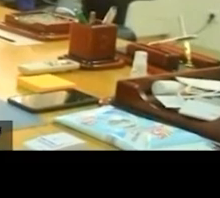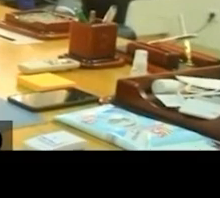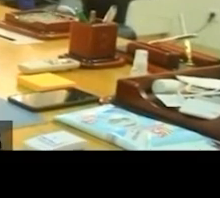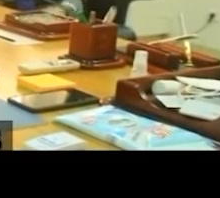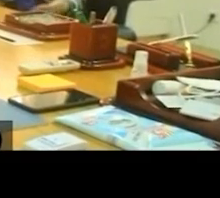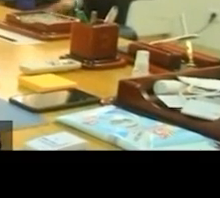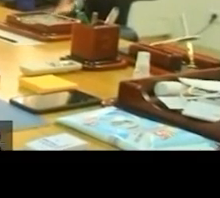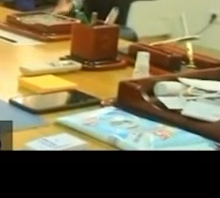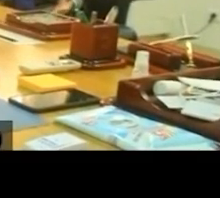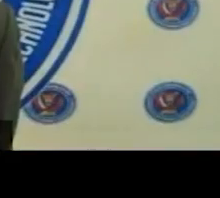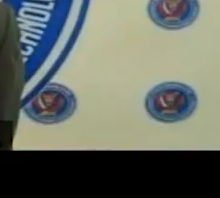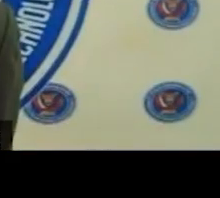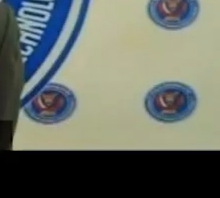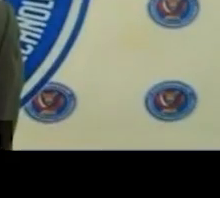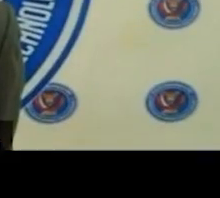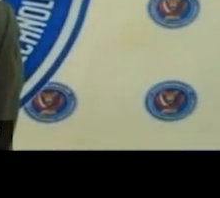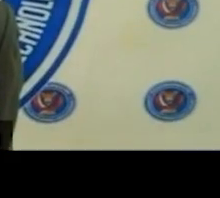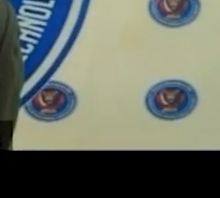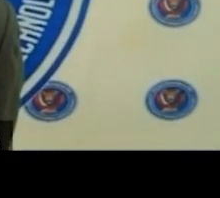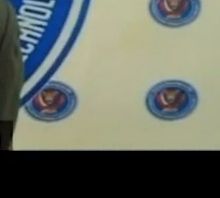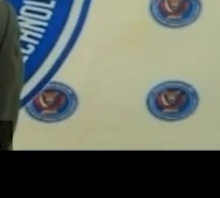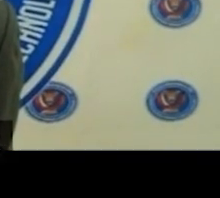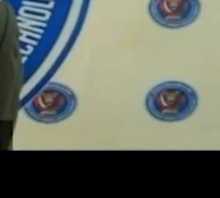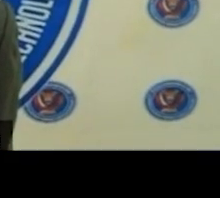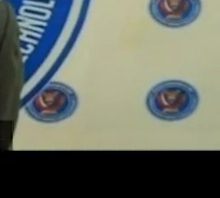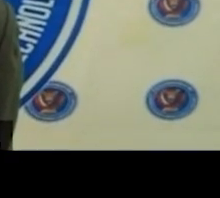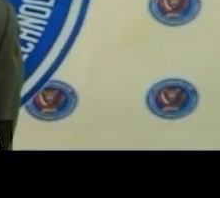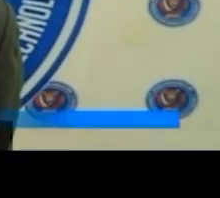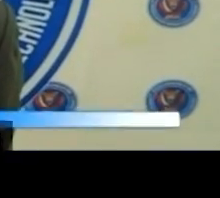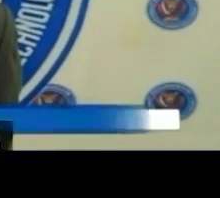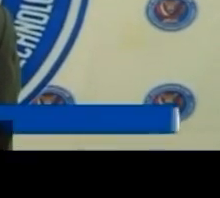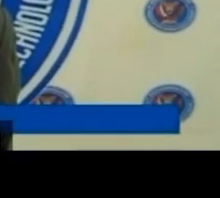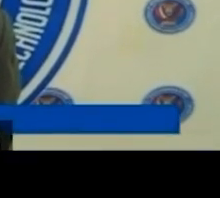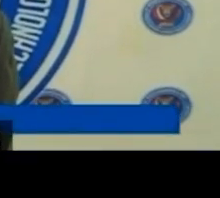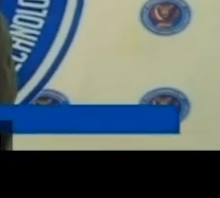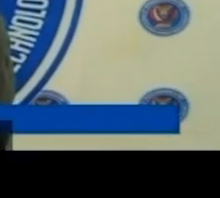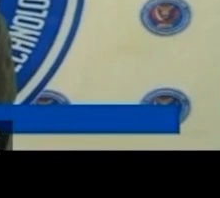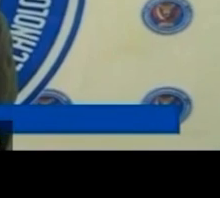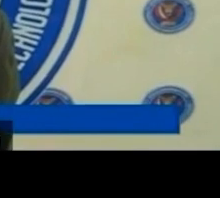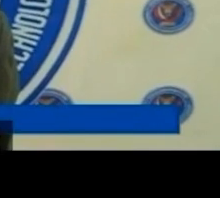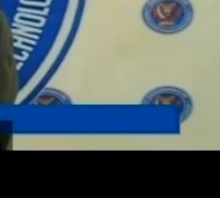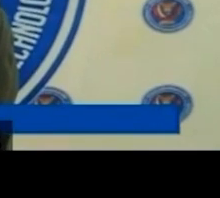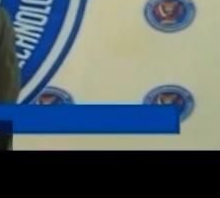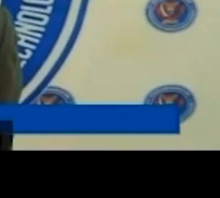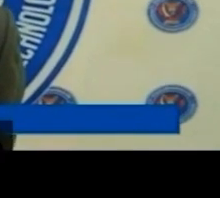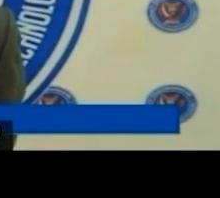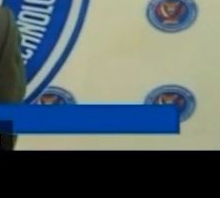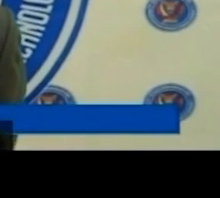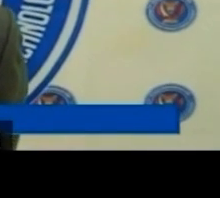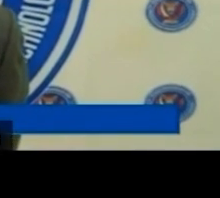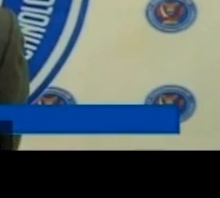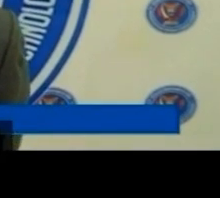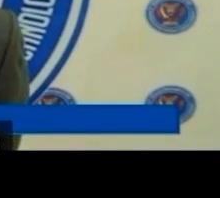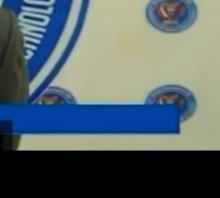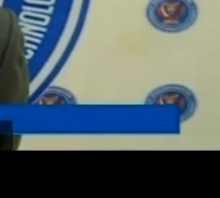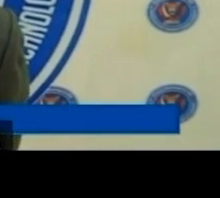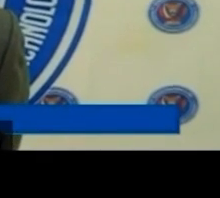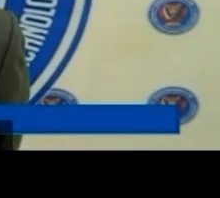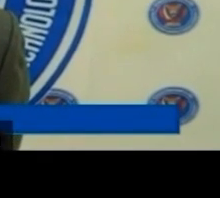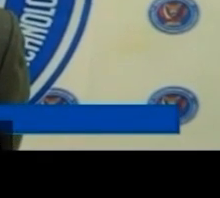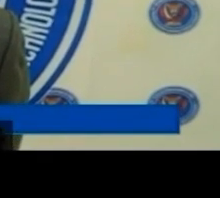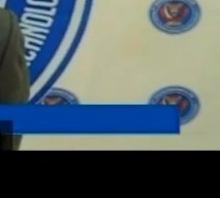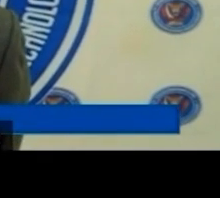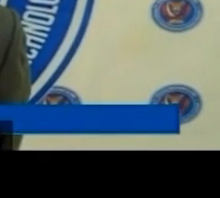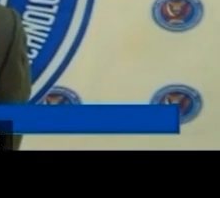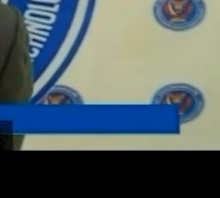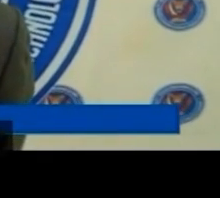entre l'Observatoire volcanique de Goma et l'Institut national de géophysique et volcanologie italienne qui est sur les